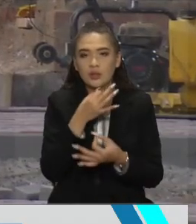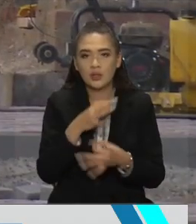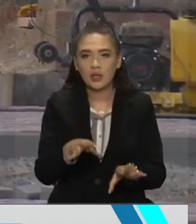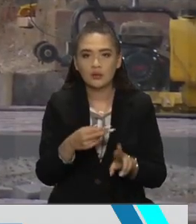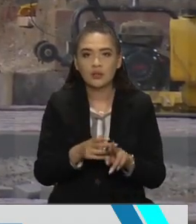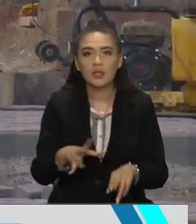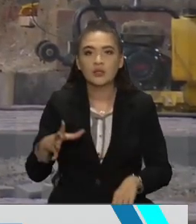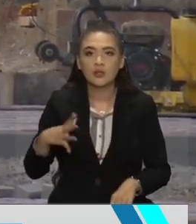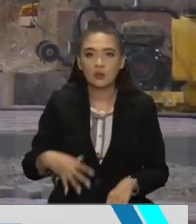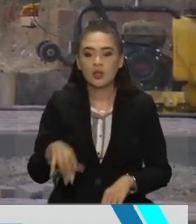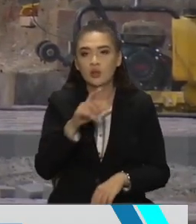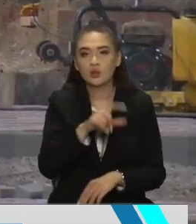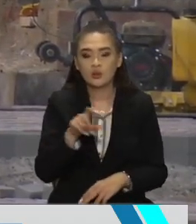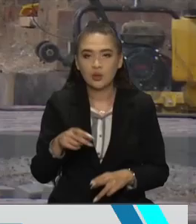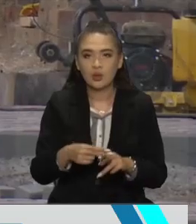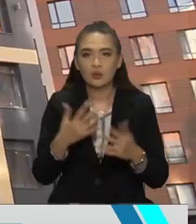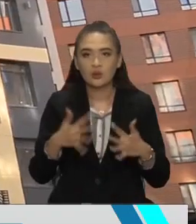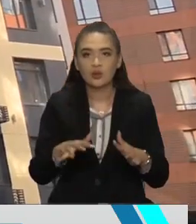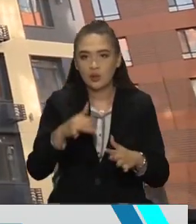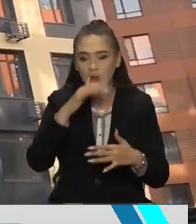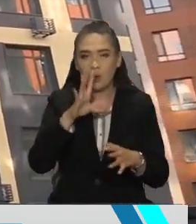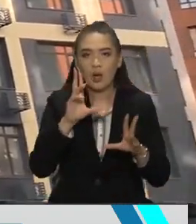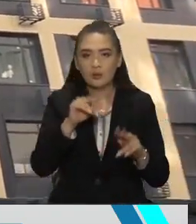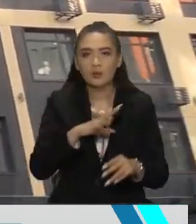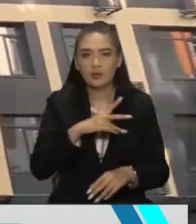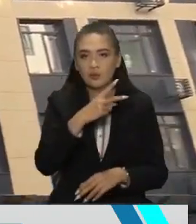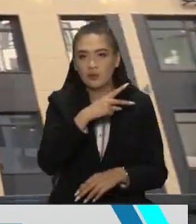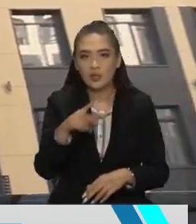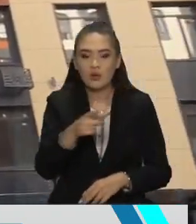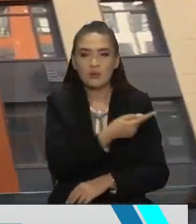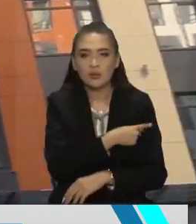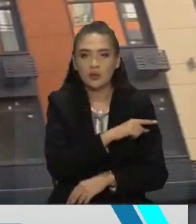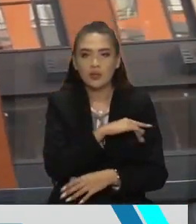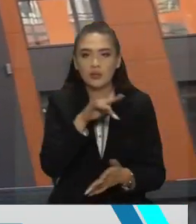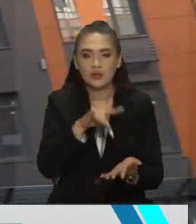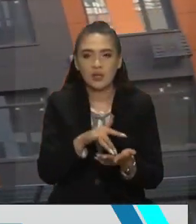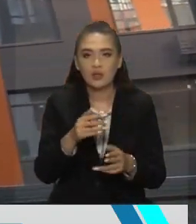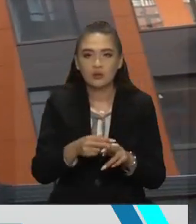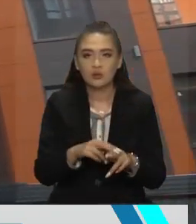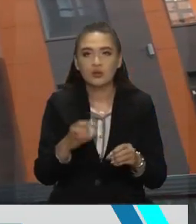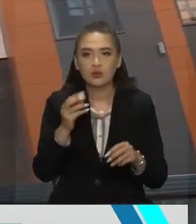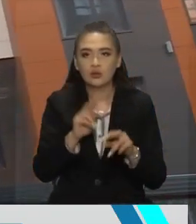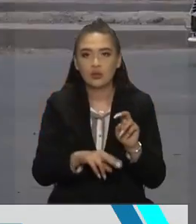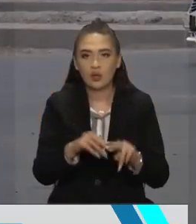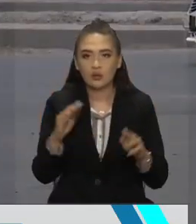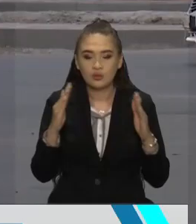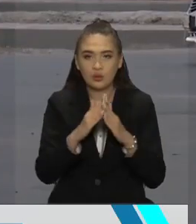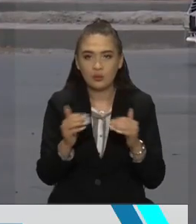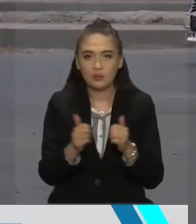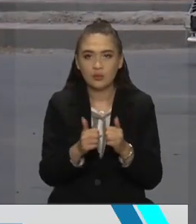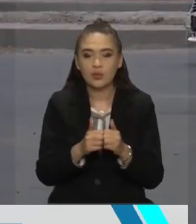Однако терпение людей начало лопаться, когда вместо обещанного двухэтажного медицинского центра в небо взмыл еще один строящийся дом.